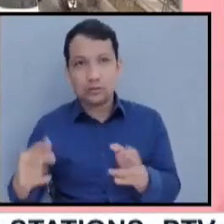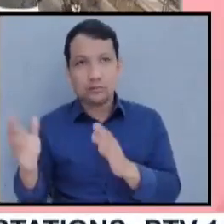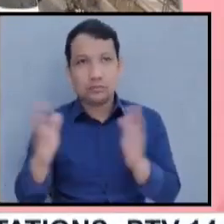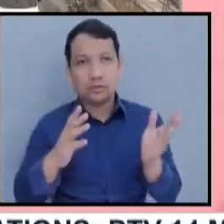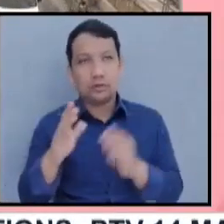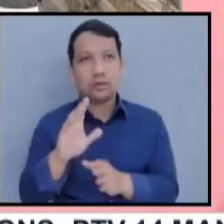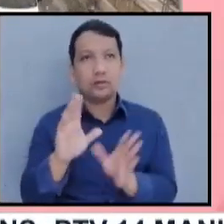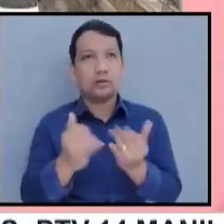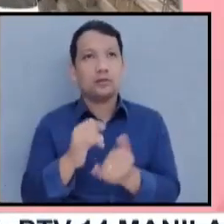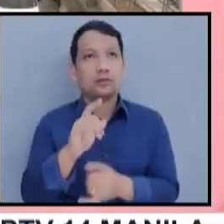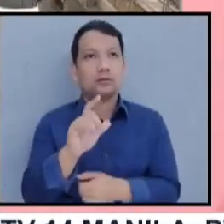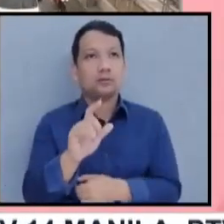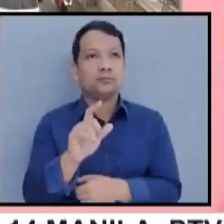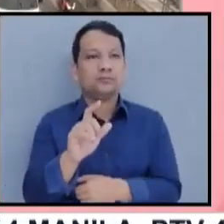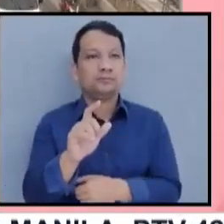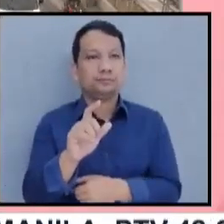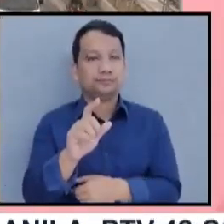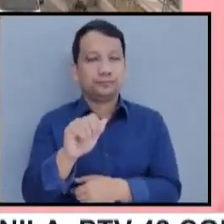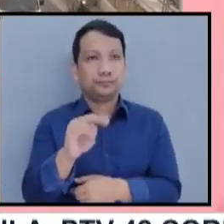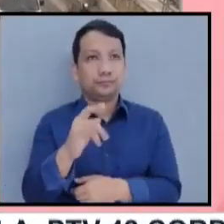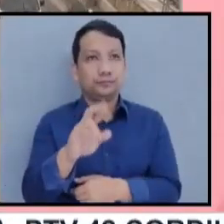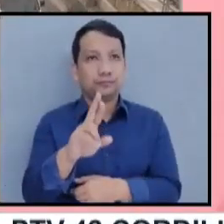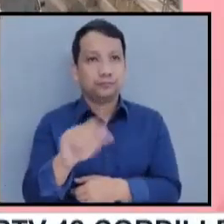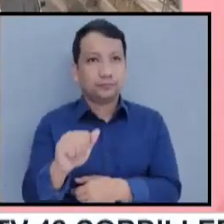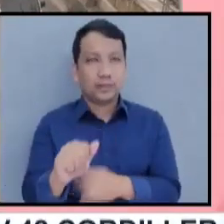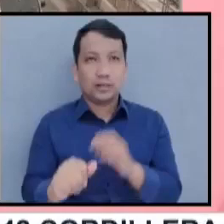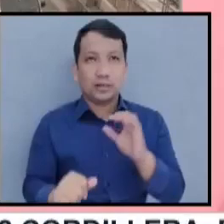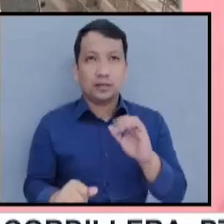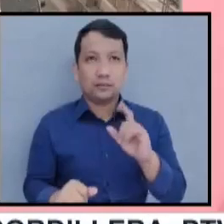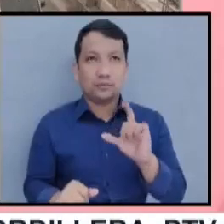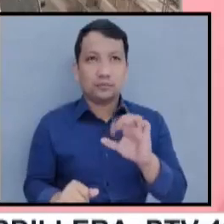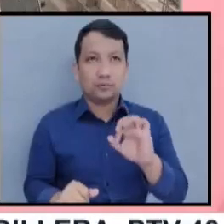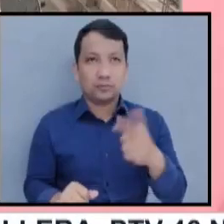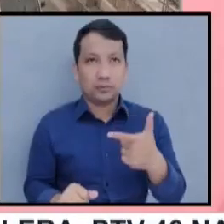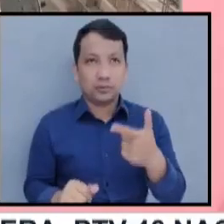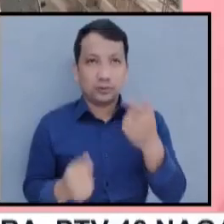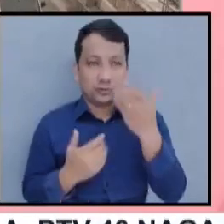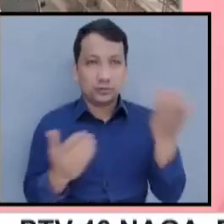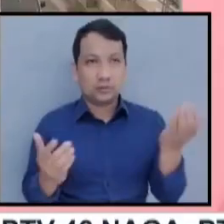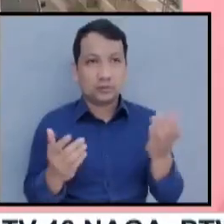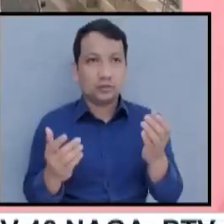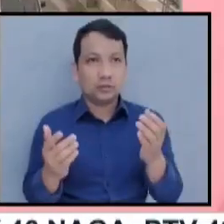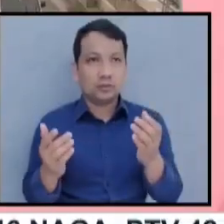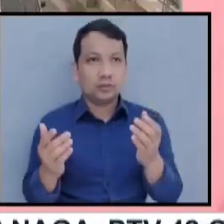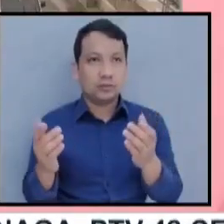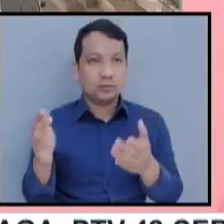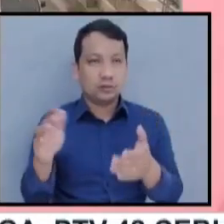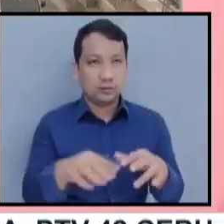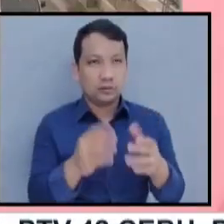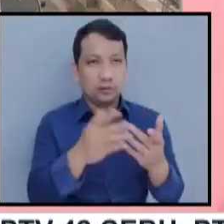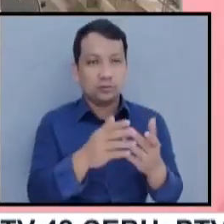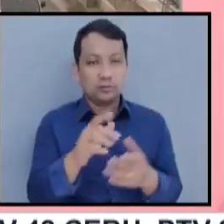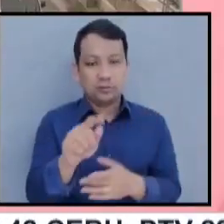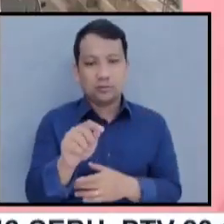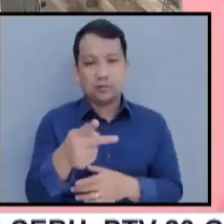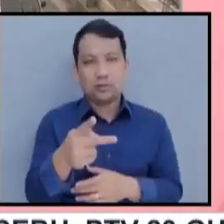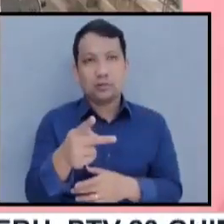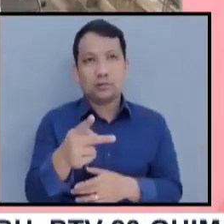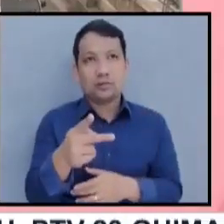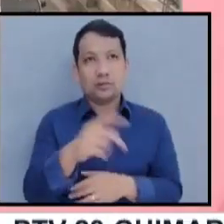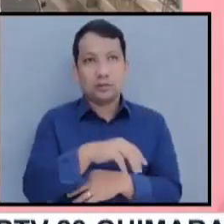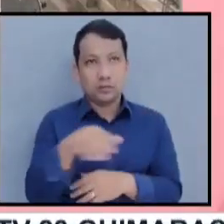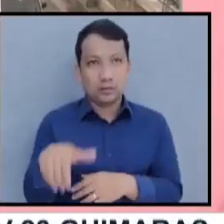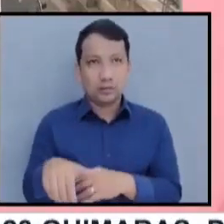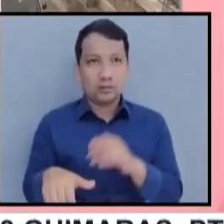barangay Angiray, Amuling, ang nang nasabing lalawigan. Ayon sa Task Force Lingkod Cagayan, Amuling